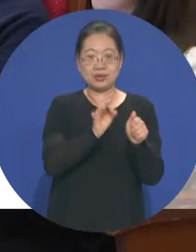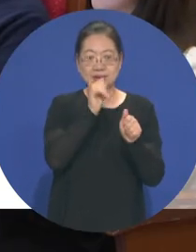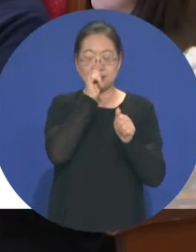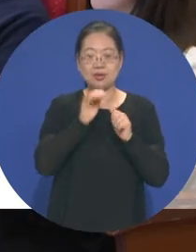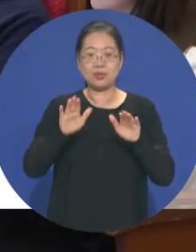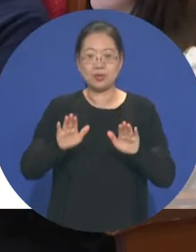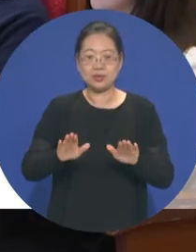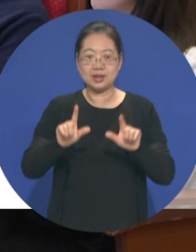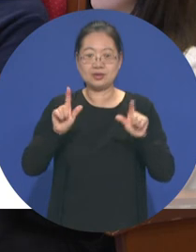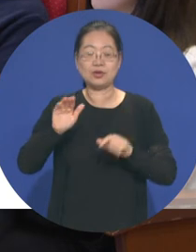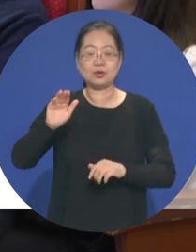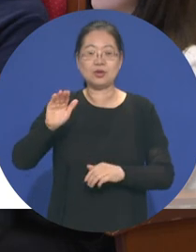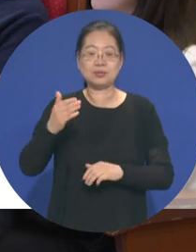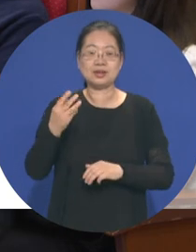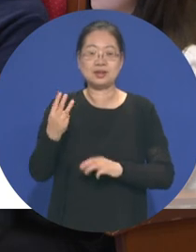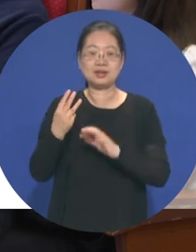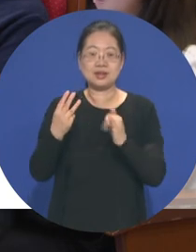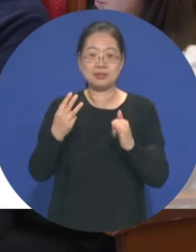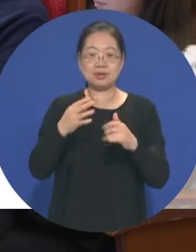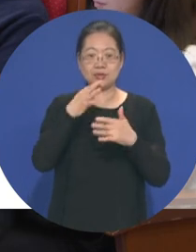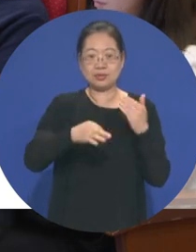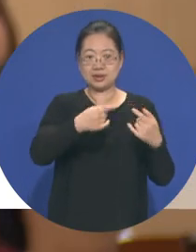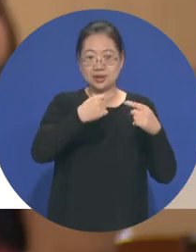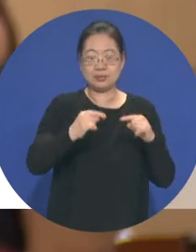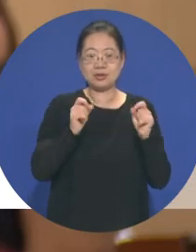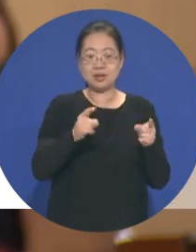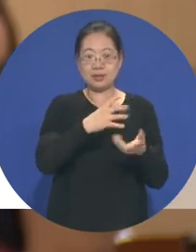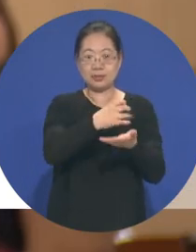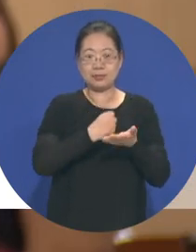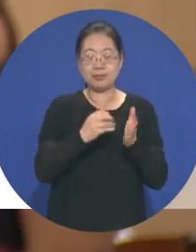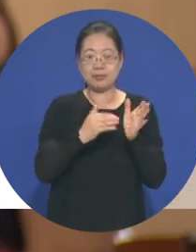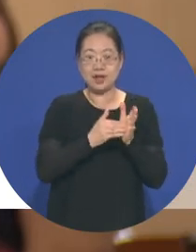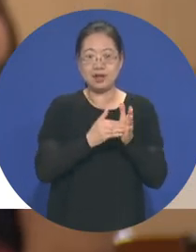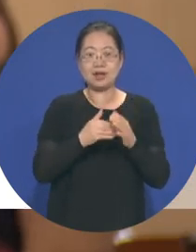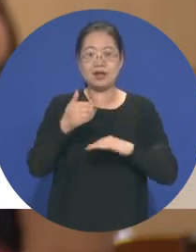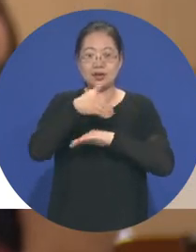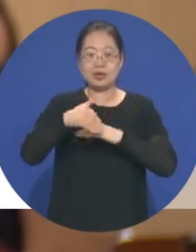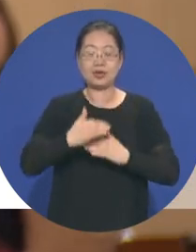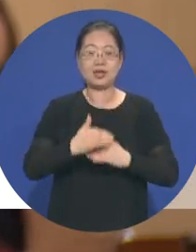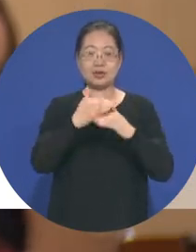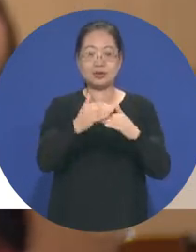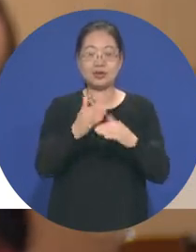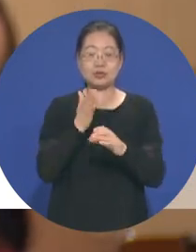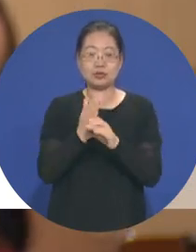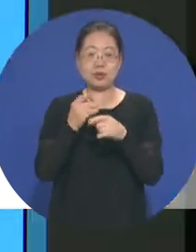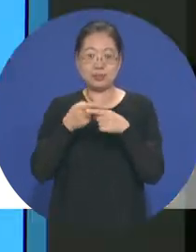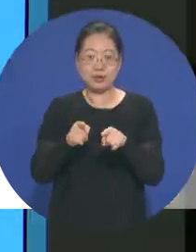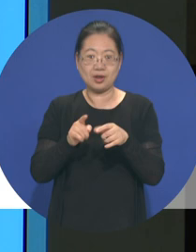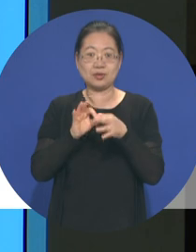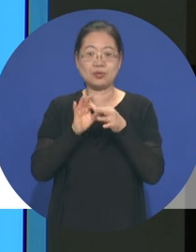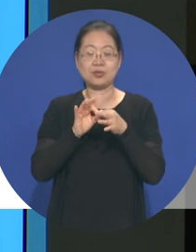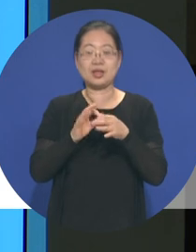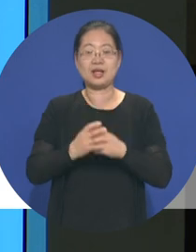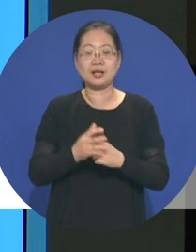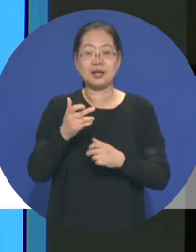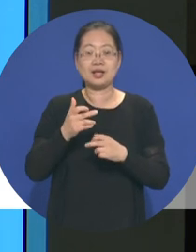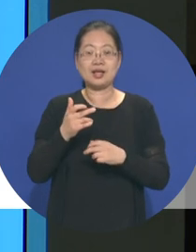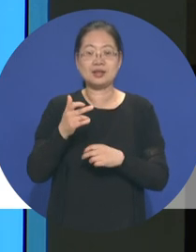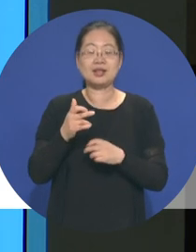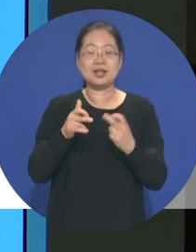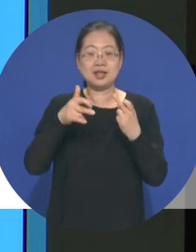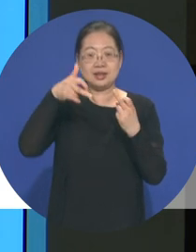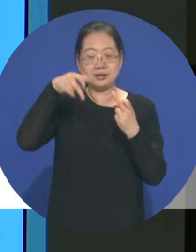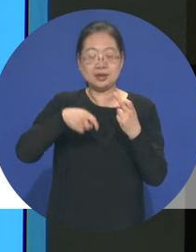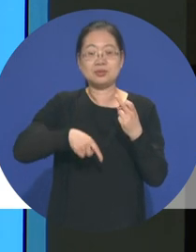올해는 903명의 청년이 프로그램 참여 기회를 얻었으며 이들 중 설계 과정과 중간 평가를 통해 12주간